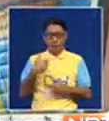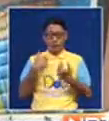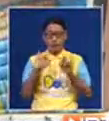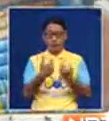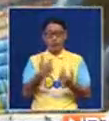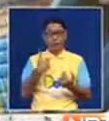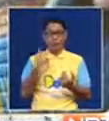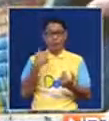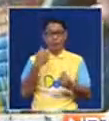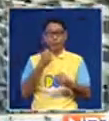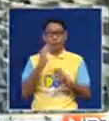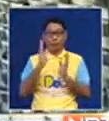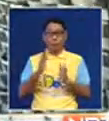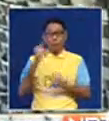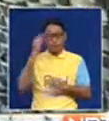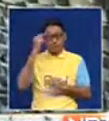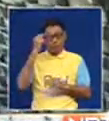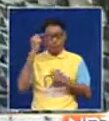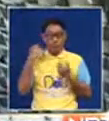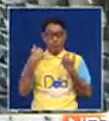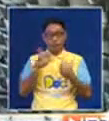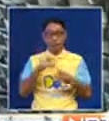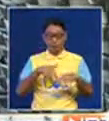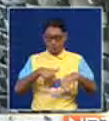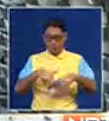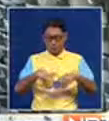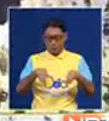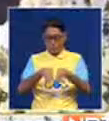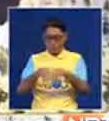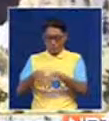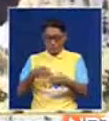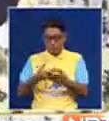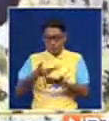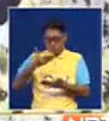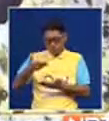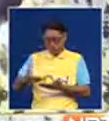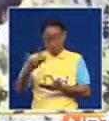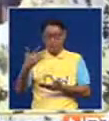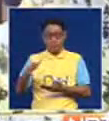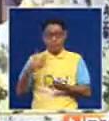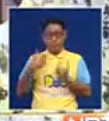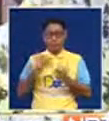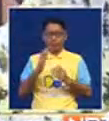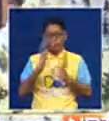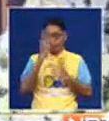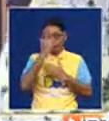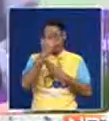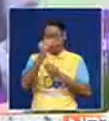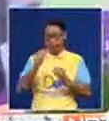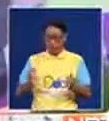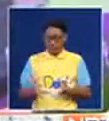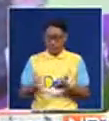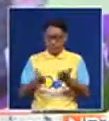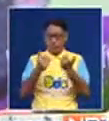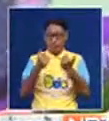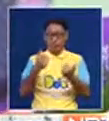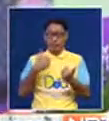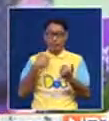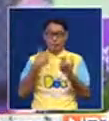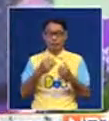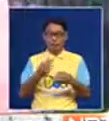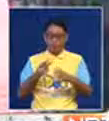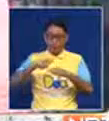ริ่มเปิดตัวให้คนรู้จักก็จะมีคนในหมู่บ้านคนใกล้ชิดมาซื้อไปบ้างแล้วนะครับก็ใครสนใจไปสนับสนุนกันได้สำหรับตะกร้าส